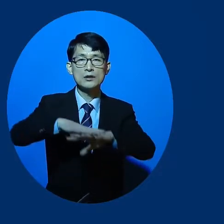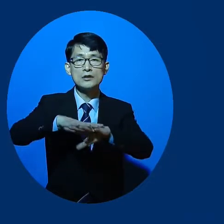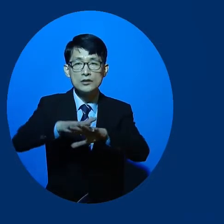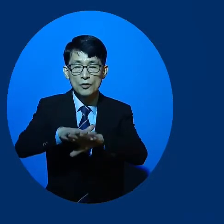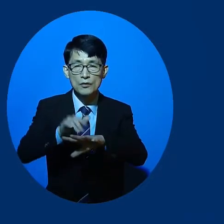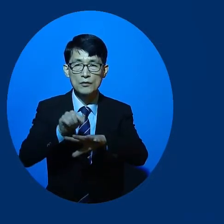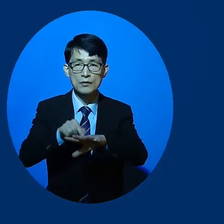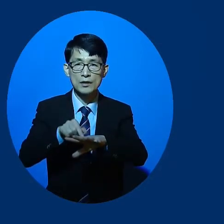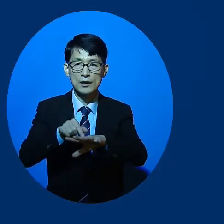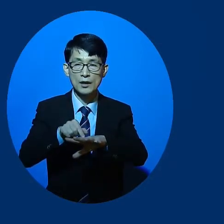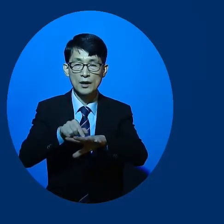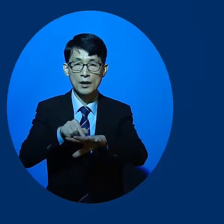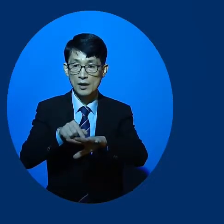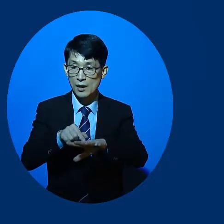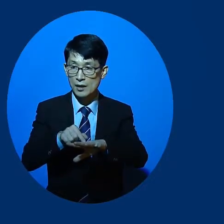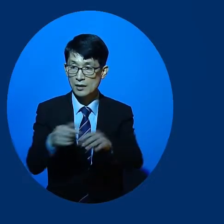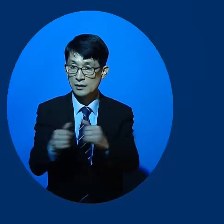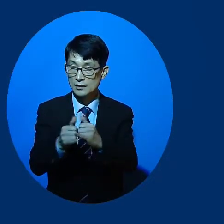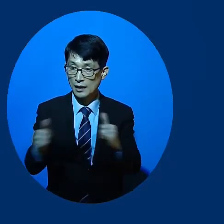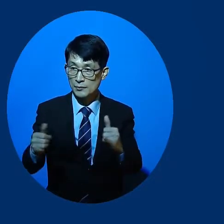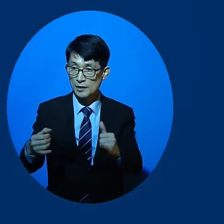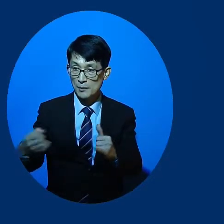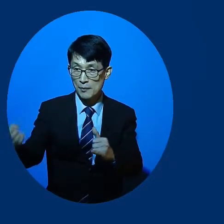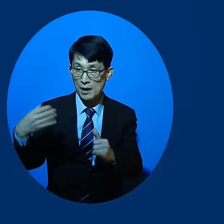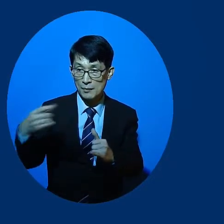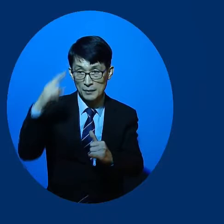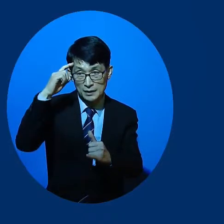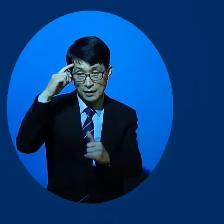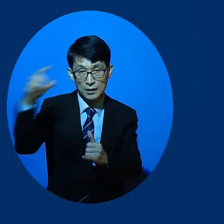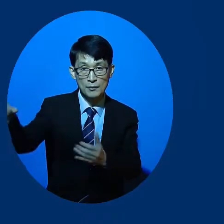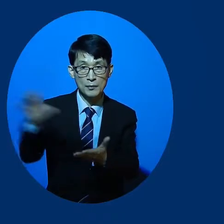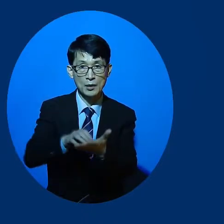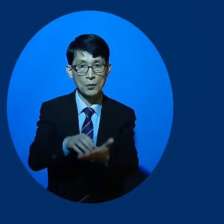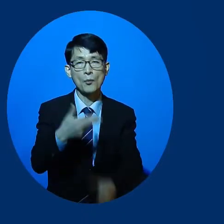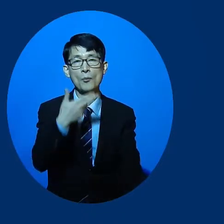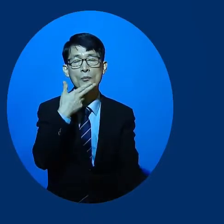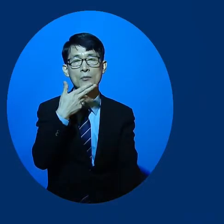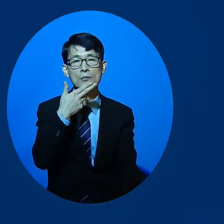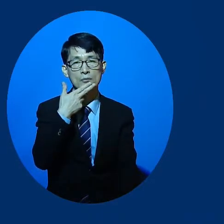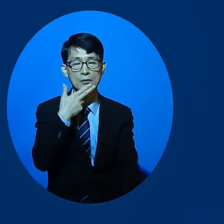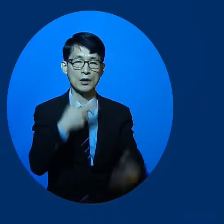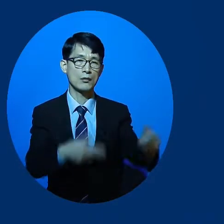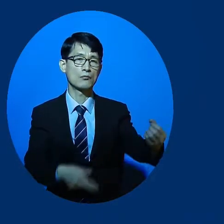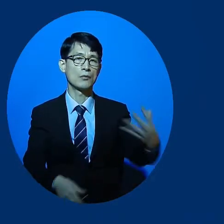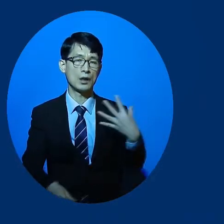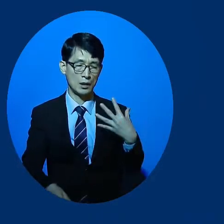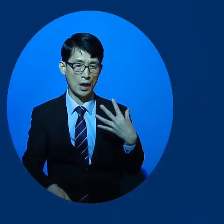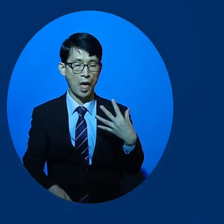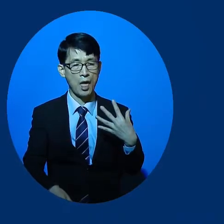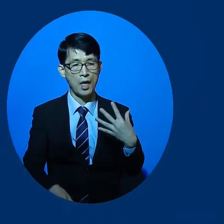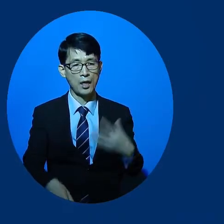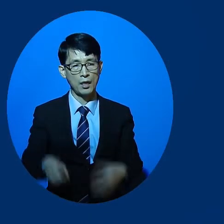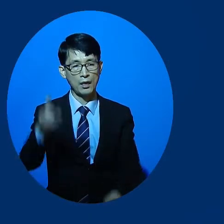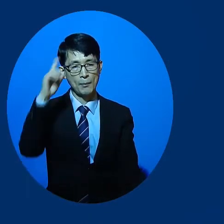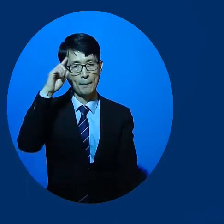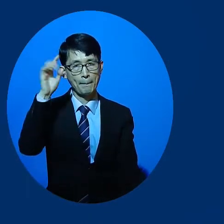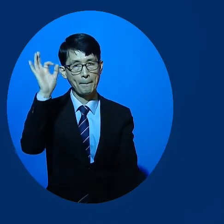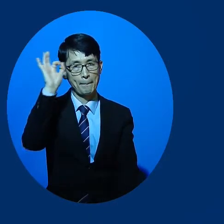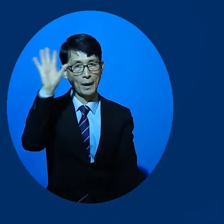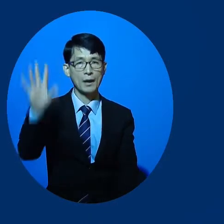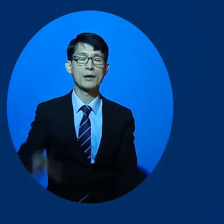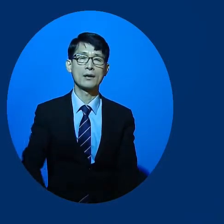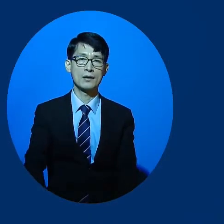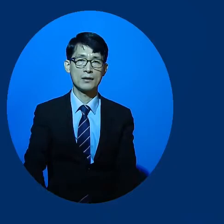설계에 전혀 반영이 되어 있지 않았다. 이런 얘기가 있었습니다. 그래서 저희가 업체 선정할